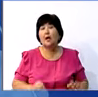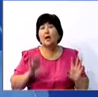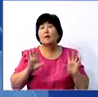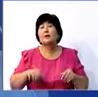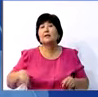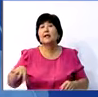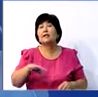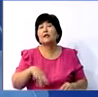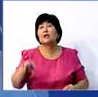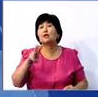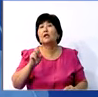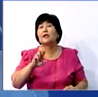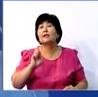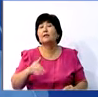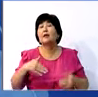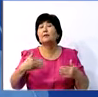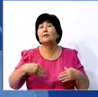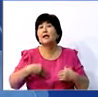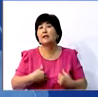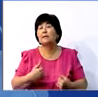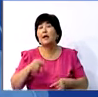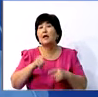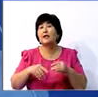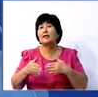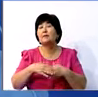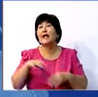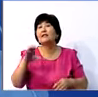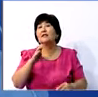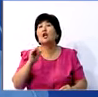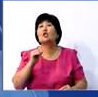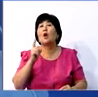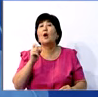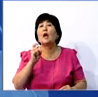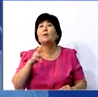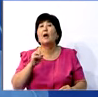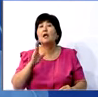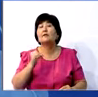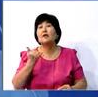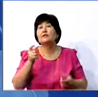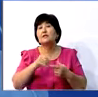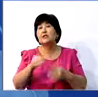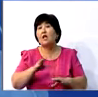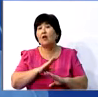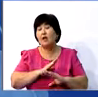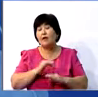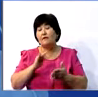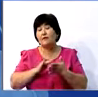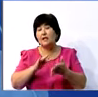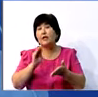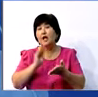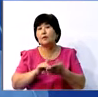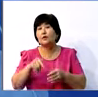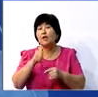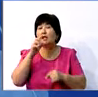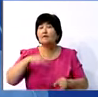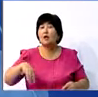Президент страны Нурсултан Назарбаев выразил соболезнования родным и близким Сейлбека Шаухаманова в связи с его кончиной. В телеграмме отмечается, что